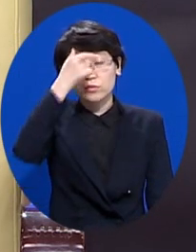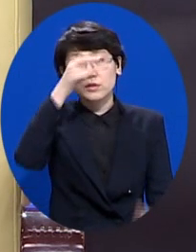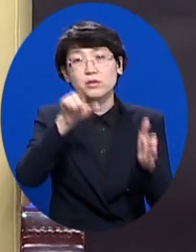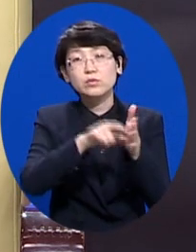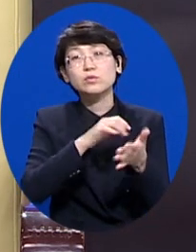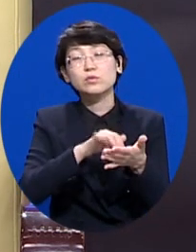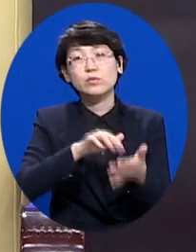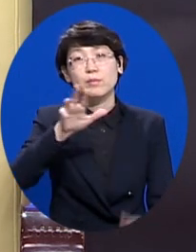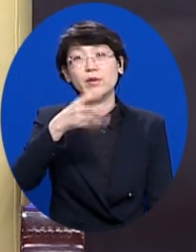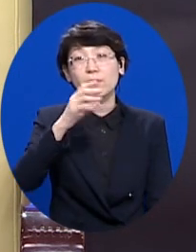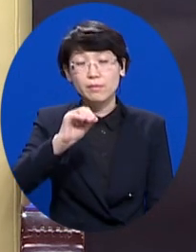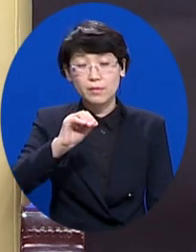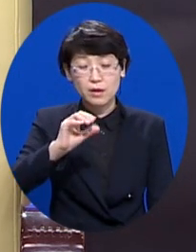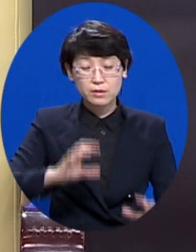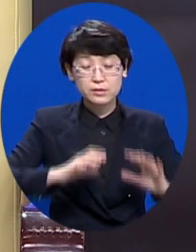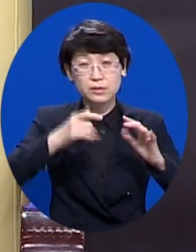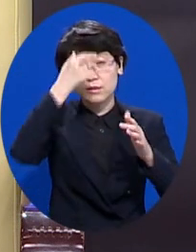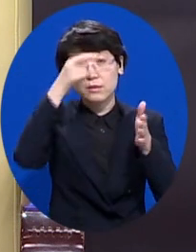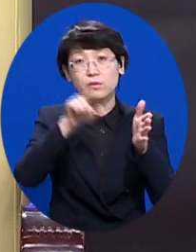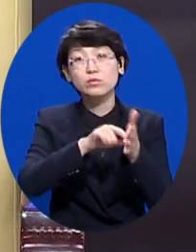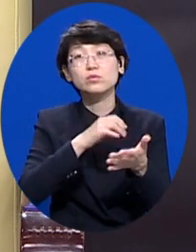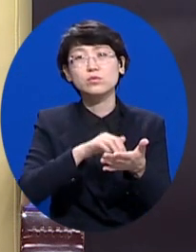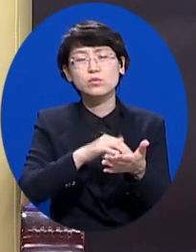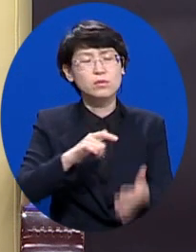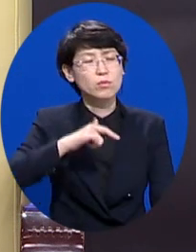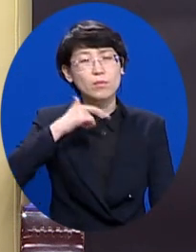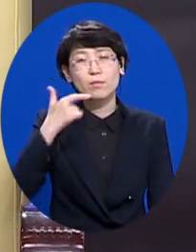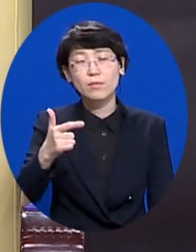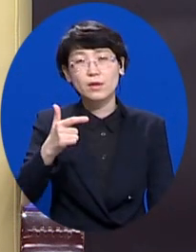많겠습니까? 신천지에 이러한 말도 안 되는 억지 교리에 절대 속아 넘어가지 마시기 바랍니다.